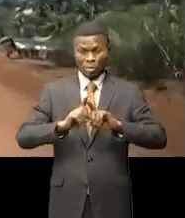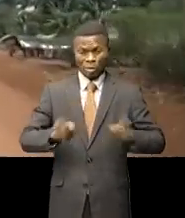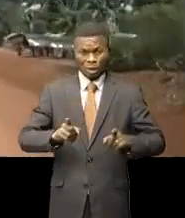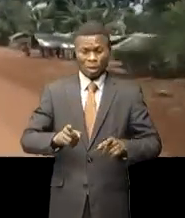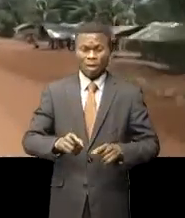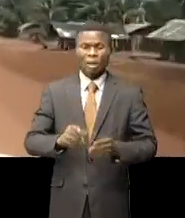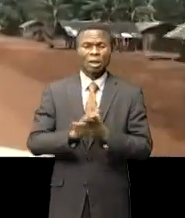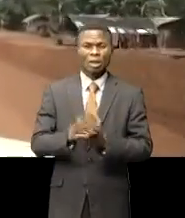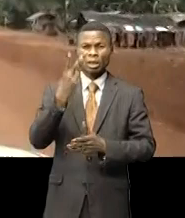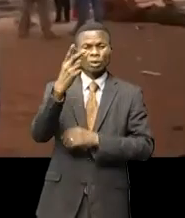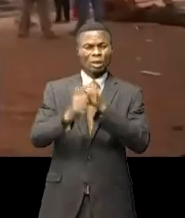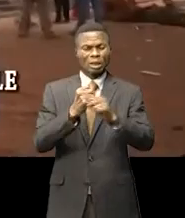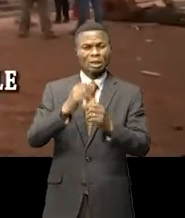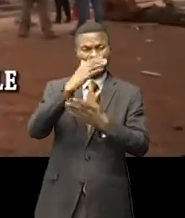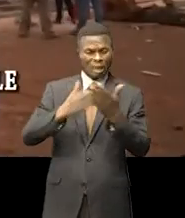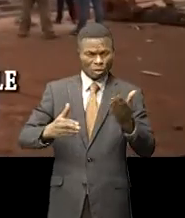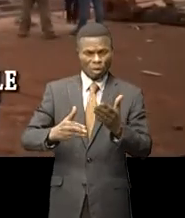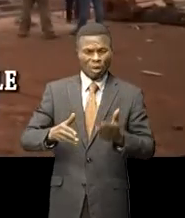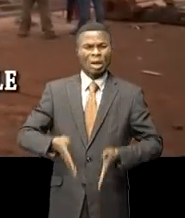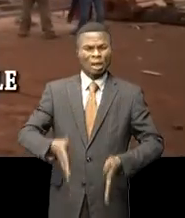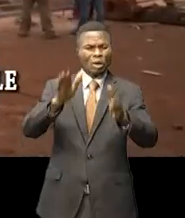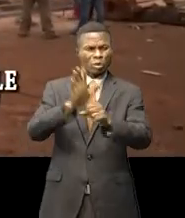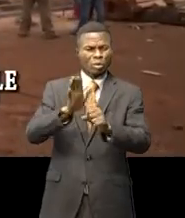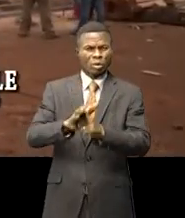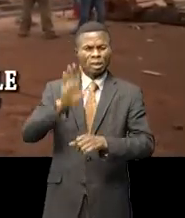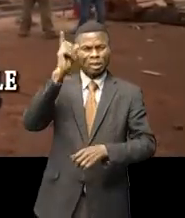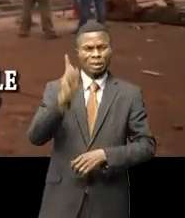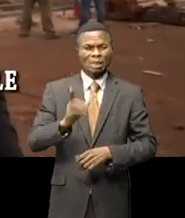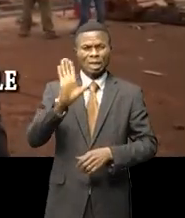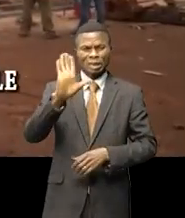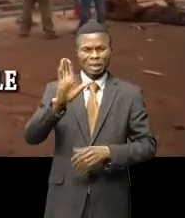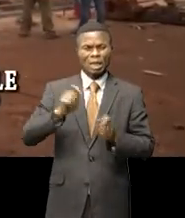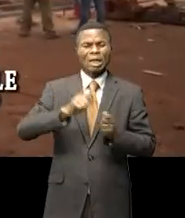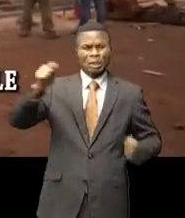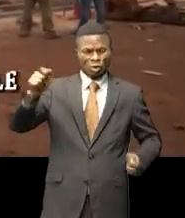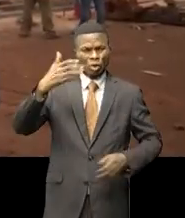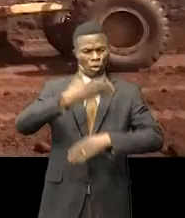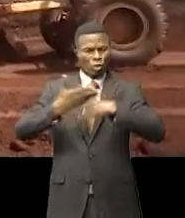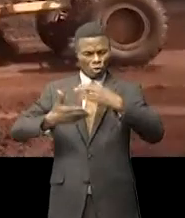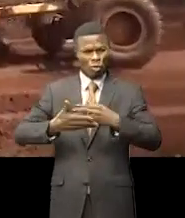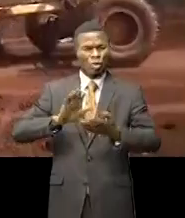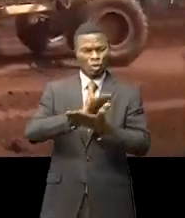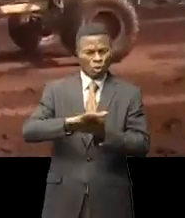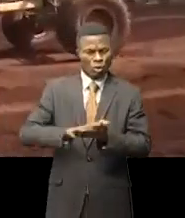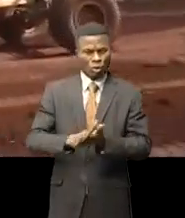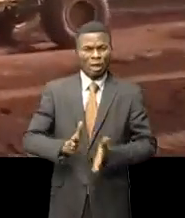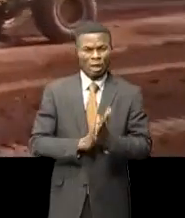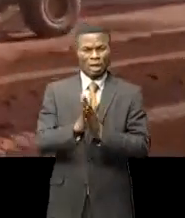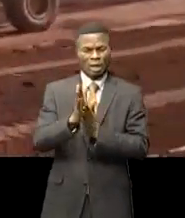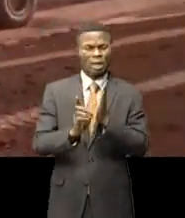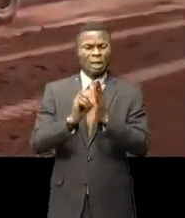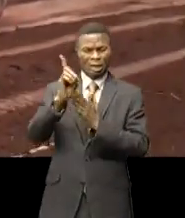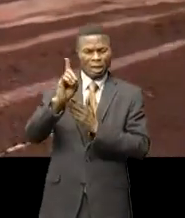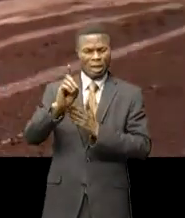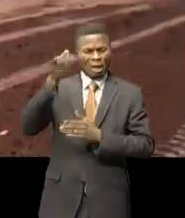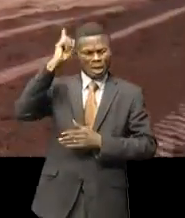moins de 2 ans et demi, il y a déjà plus de 105 kilomètres que nous venons de franchir. Les lignes du développement du Haut-Touélé qui